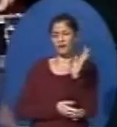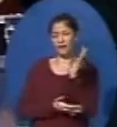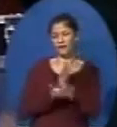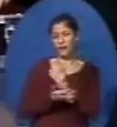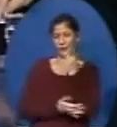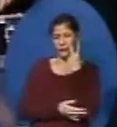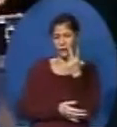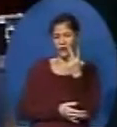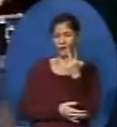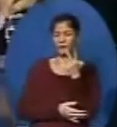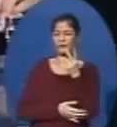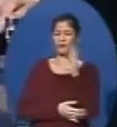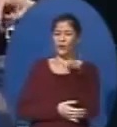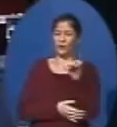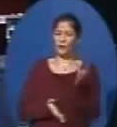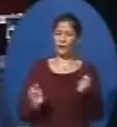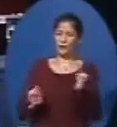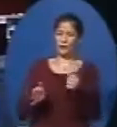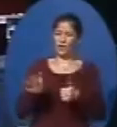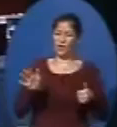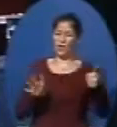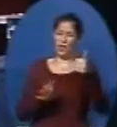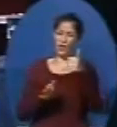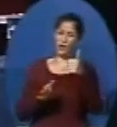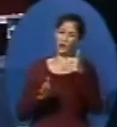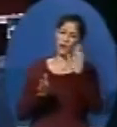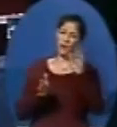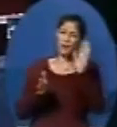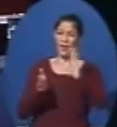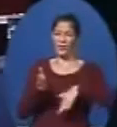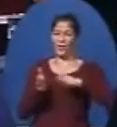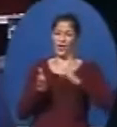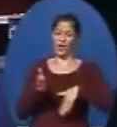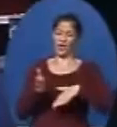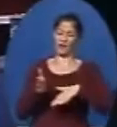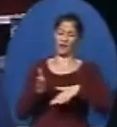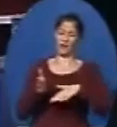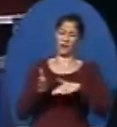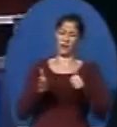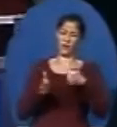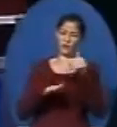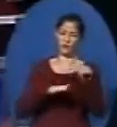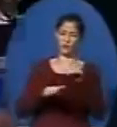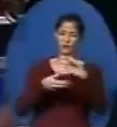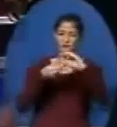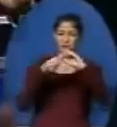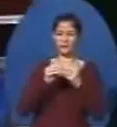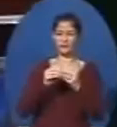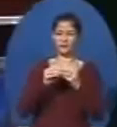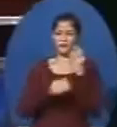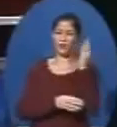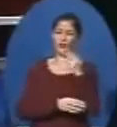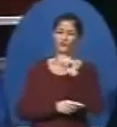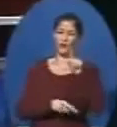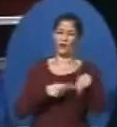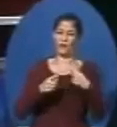הנחת סלב לראש הממשלה כאשר הוא גזר את עונשו על עבירה של לקיחת שוחד, עונש של שנה וחצי מאסר בפועל, זה רף